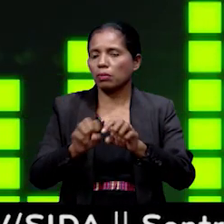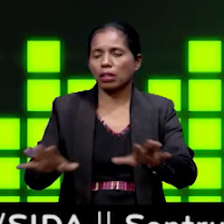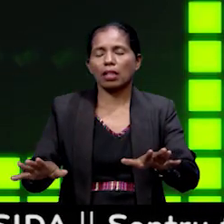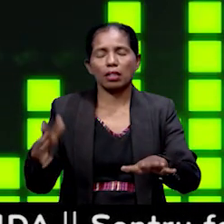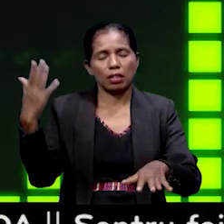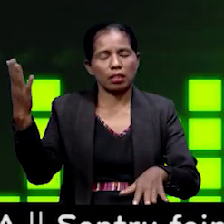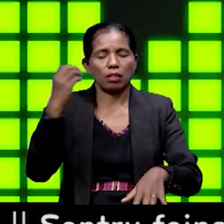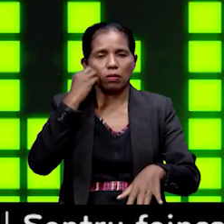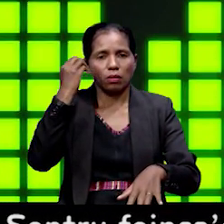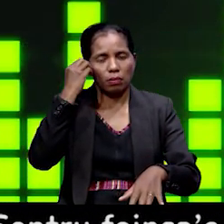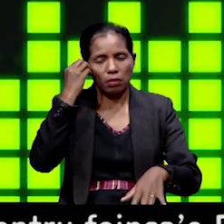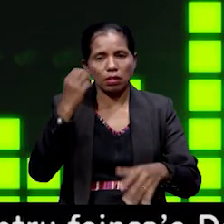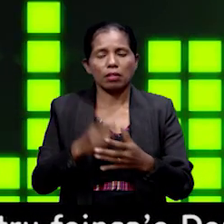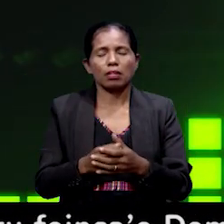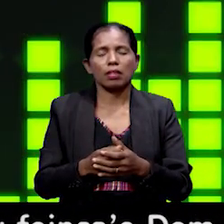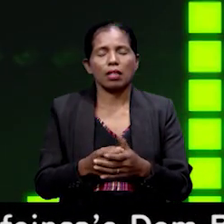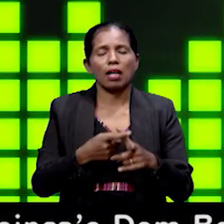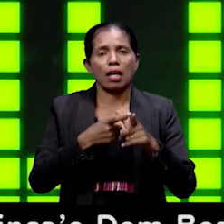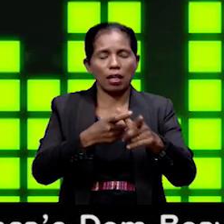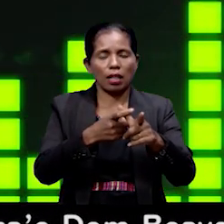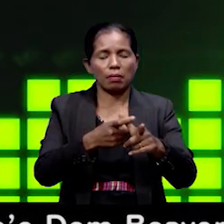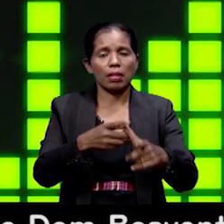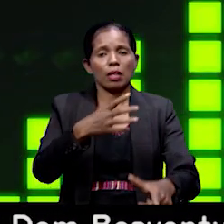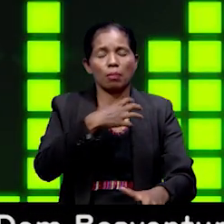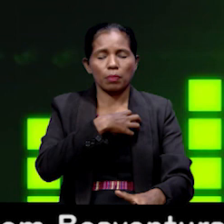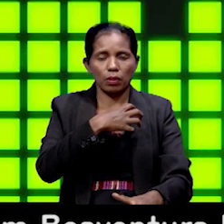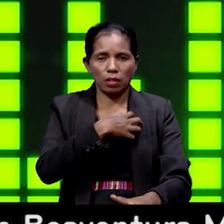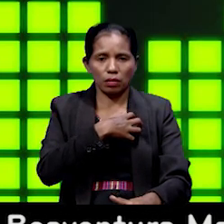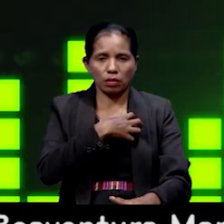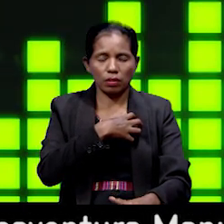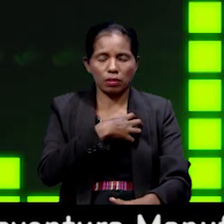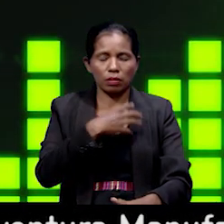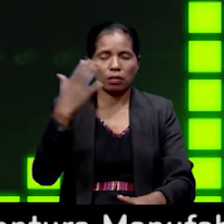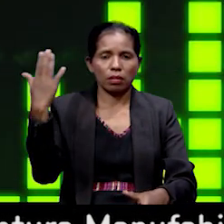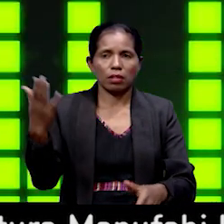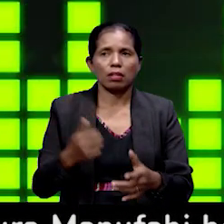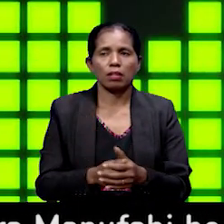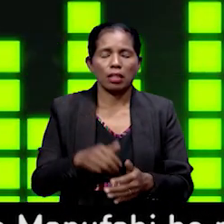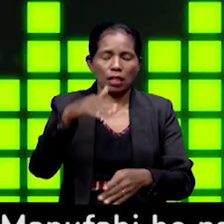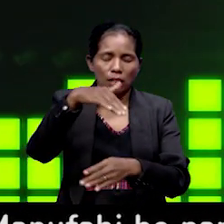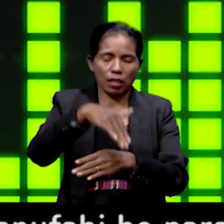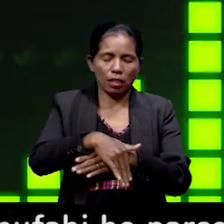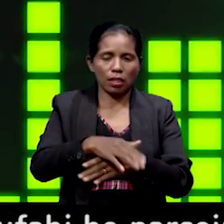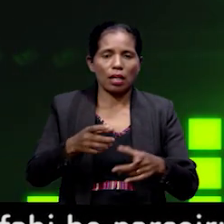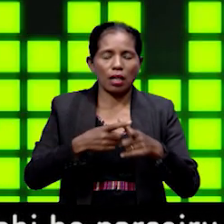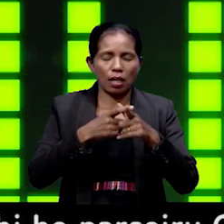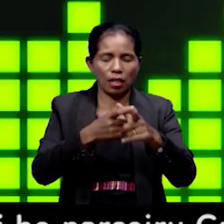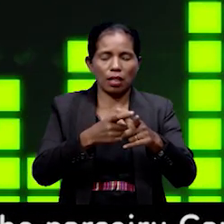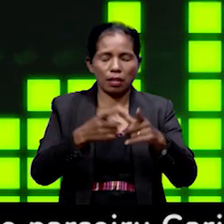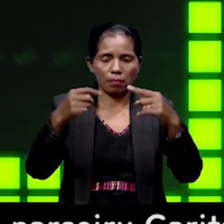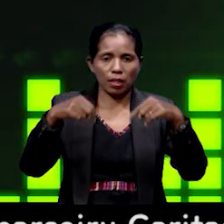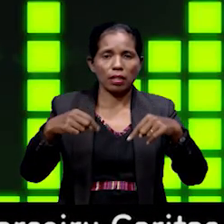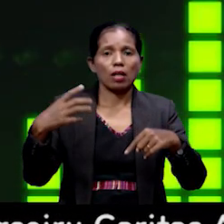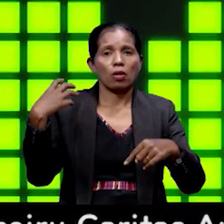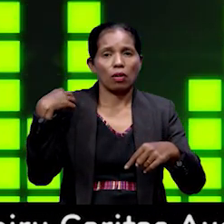uma ni mai halai leu kera mai polis ini ia oholau ni kalam bote ni halai kera mai